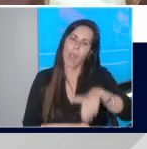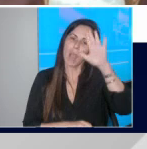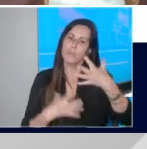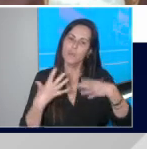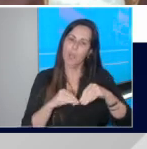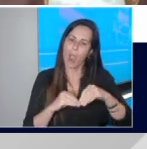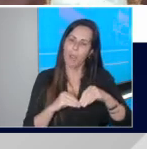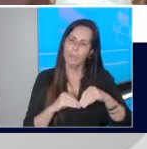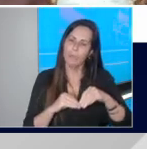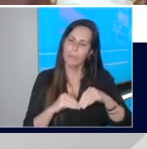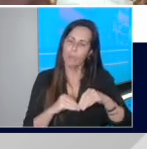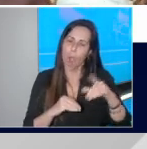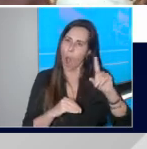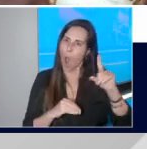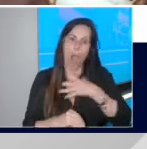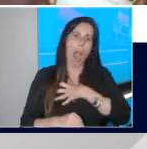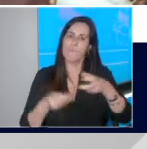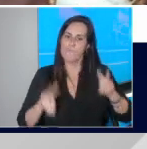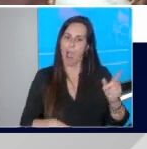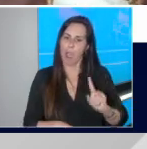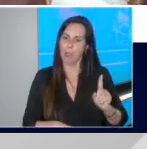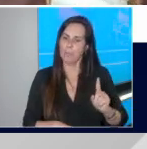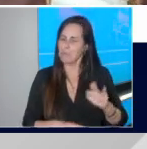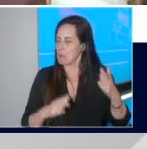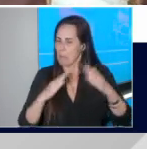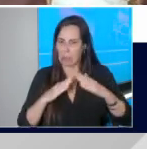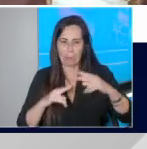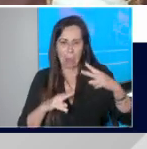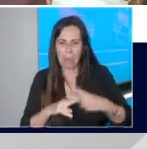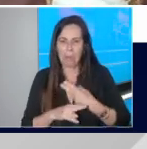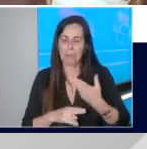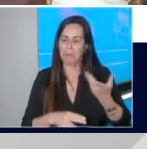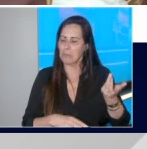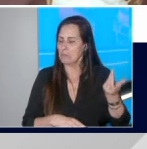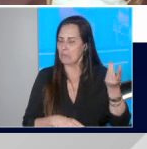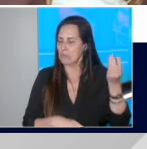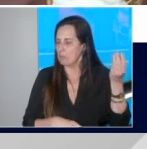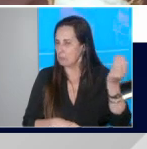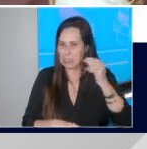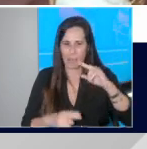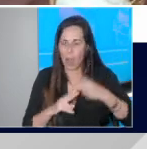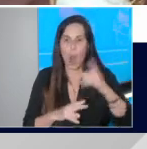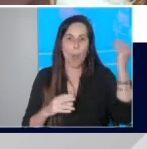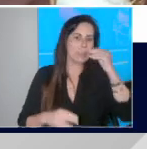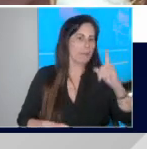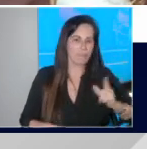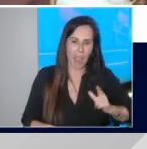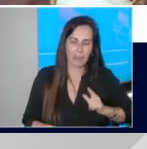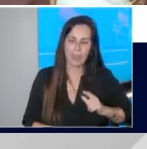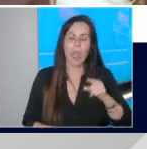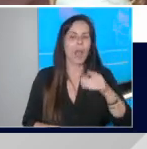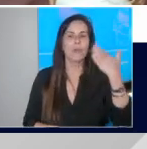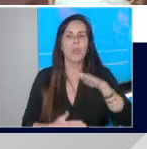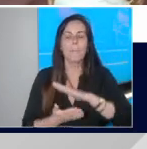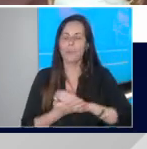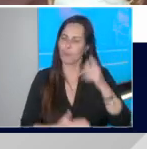במשפחה שמעמד בינוני לא גבוה, בשיקון, קיבל חינוך באמת החינוך הממלכתית, לא הפרטית, אבל הוא היה